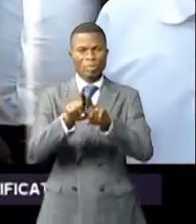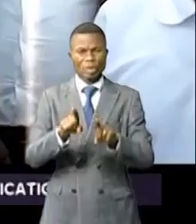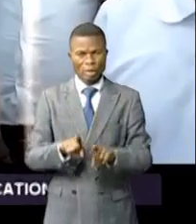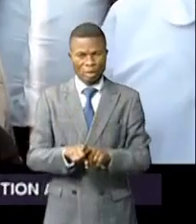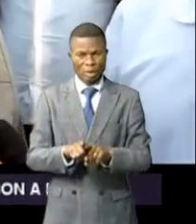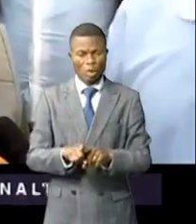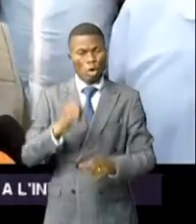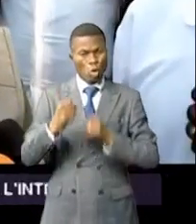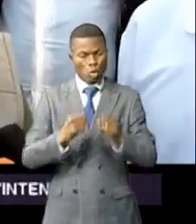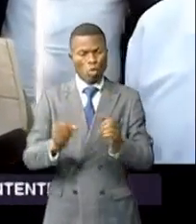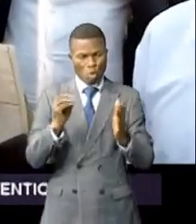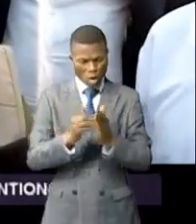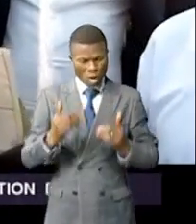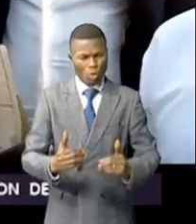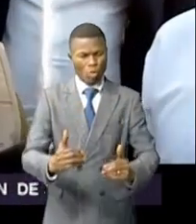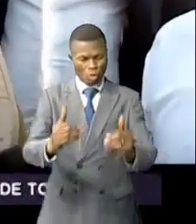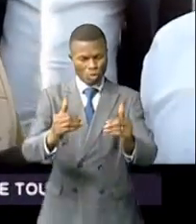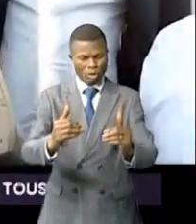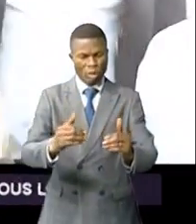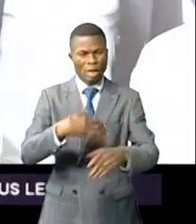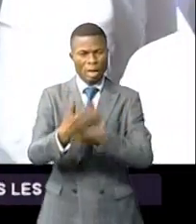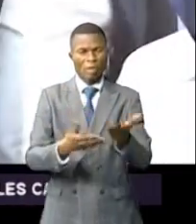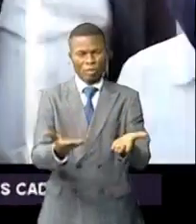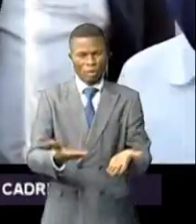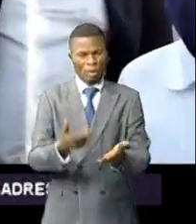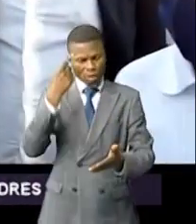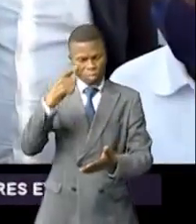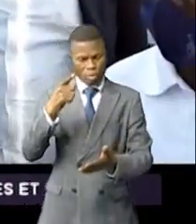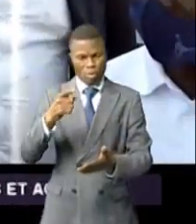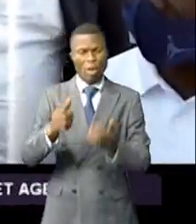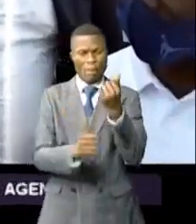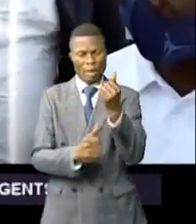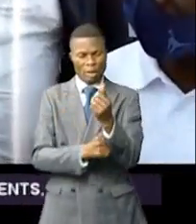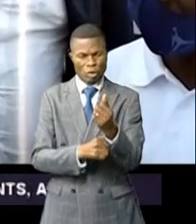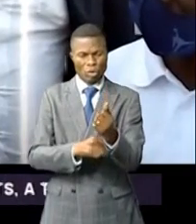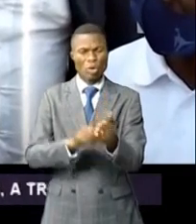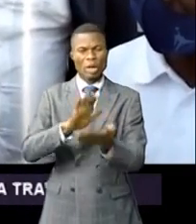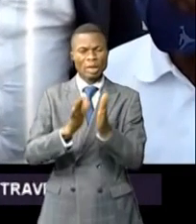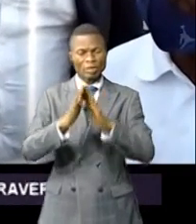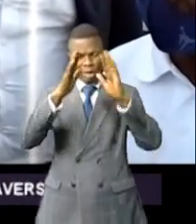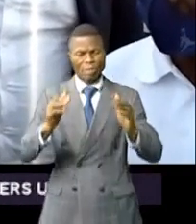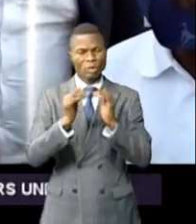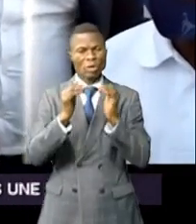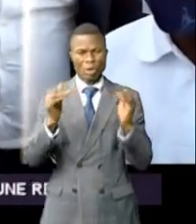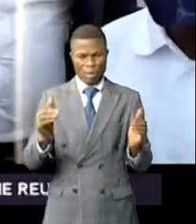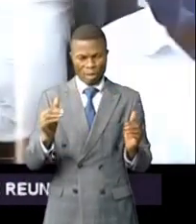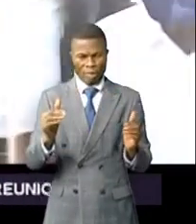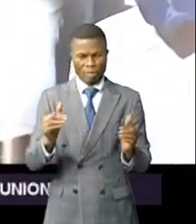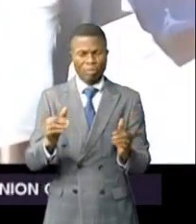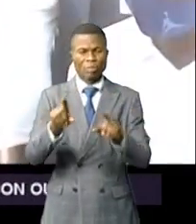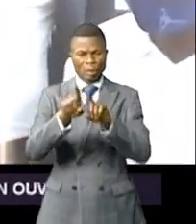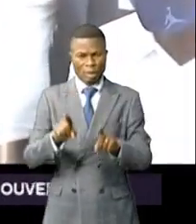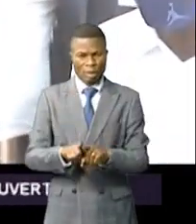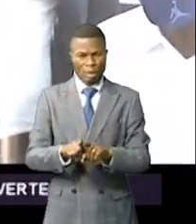de l'effort qui doit encore être entrepris pour mettre effectivement les sinistrés à l'aise. Les abris qu'on